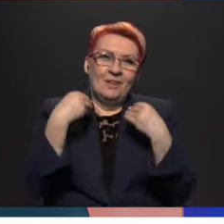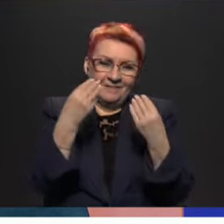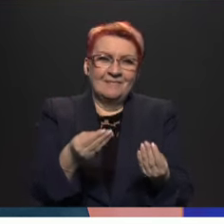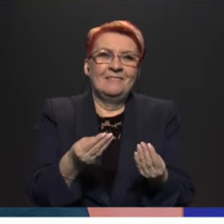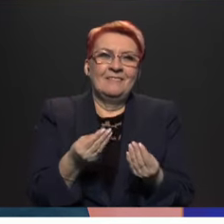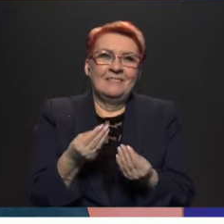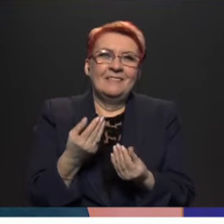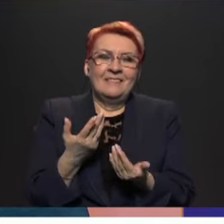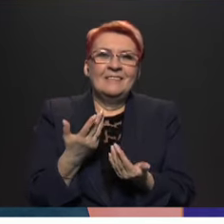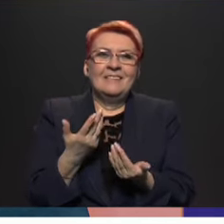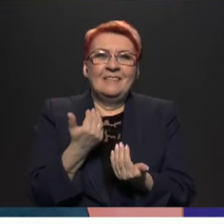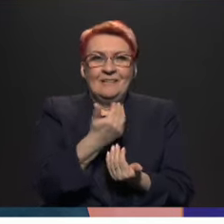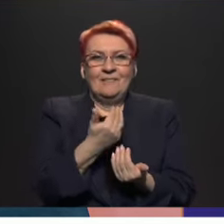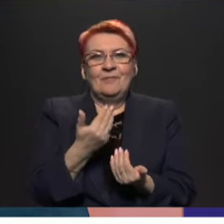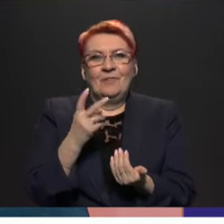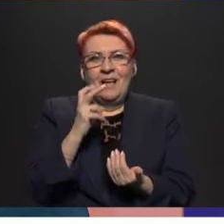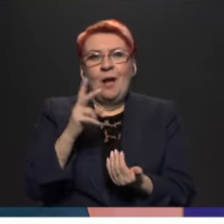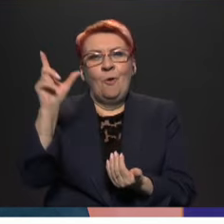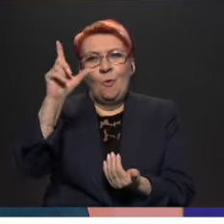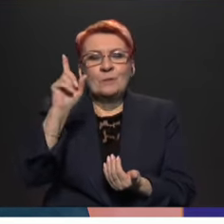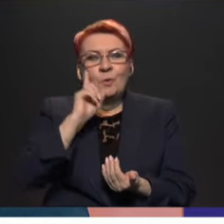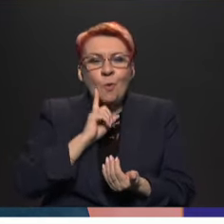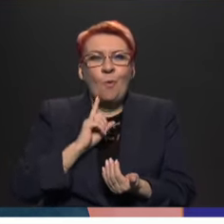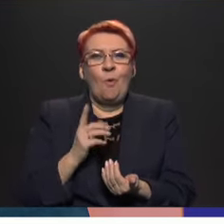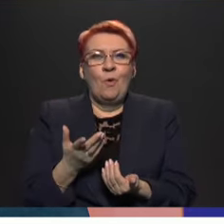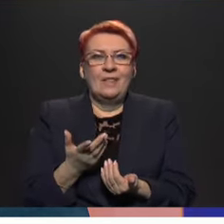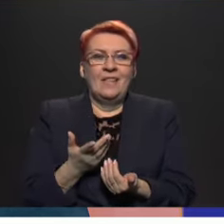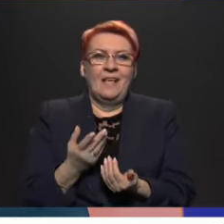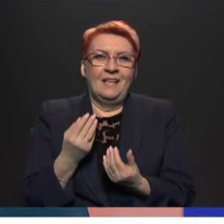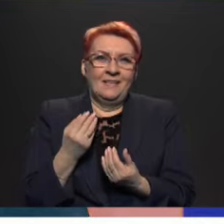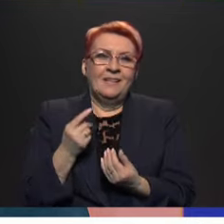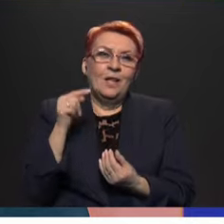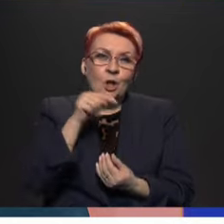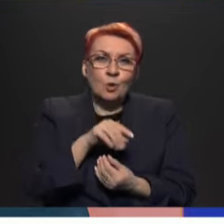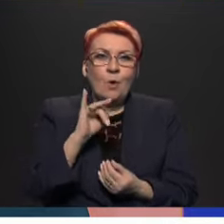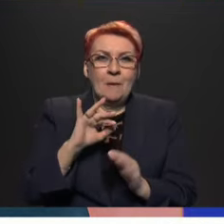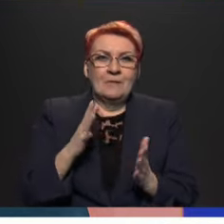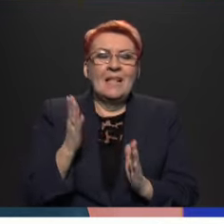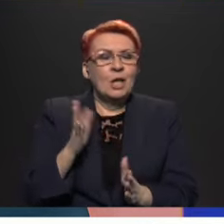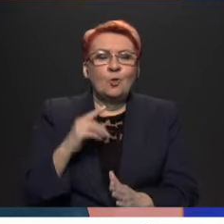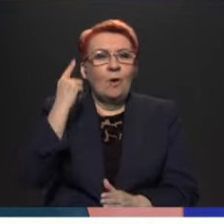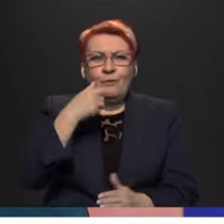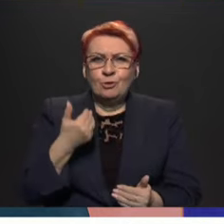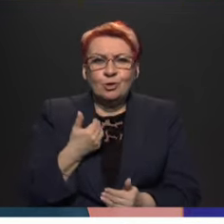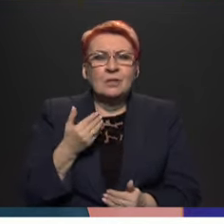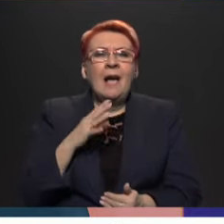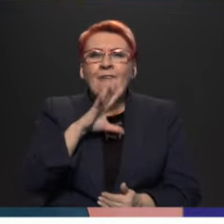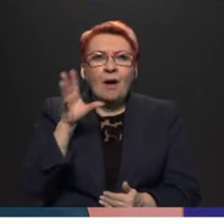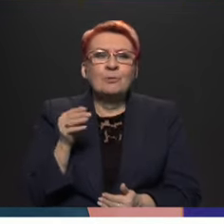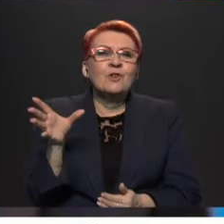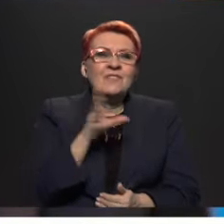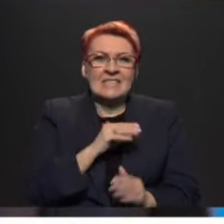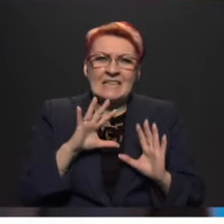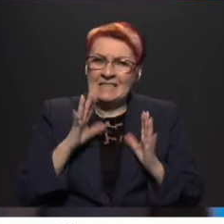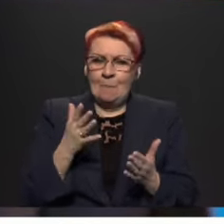должно, как Господу вот угодно произойти, то и произойдет. Не только в личной жизни, это вообще все события в